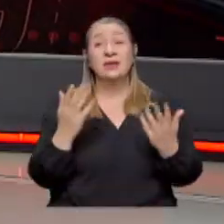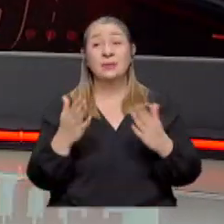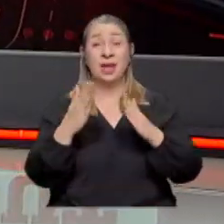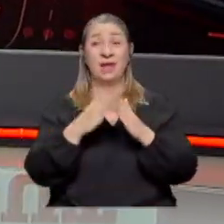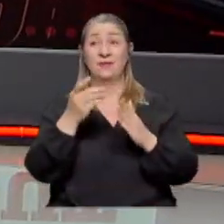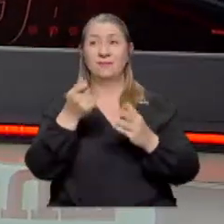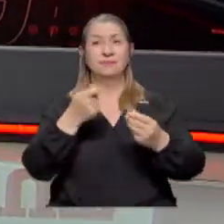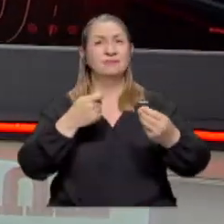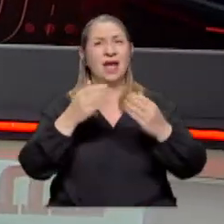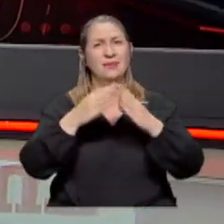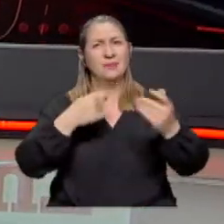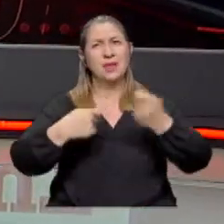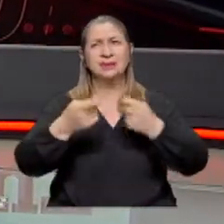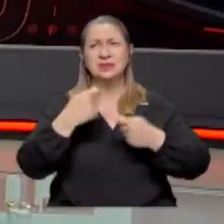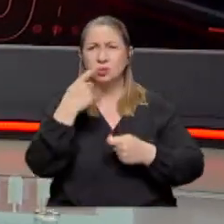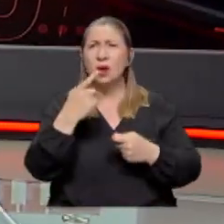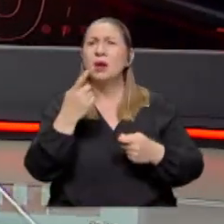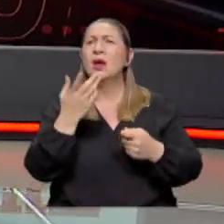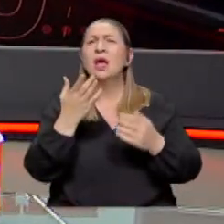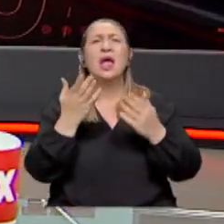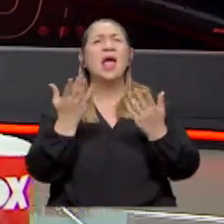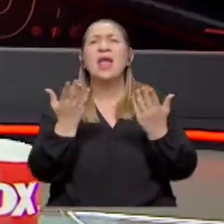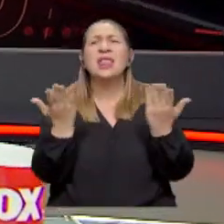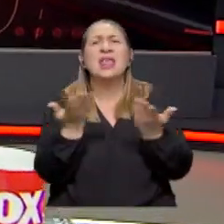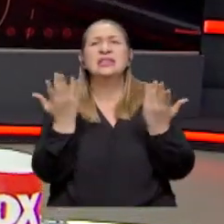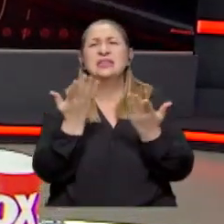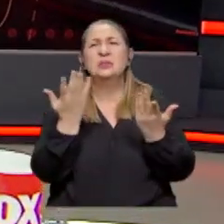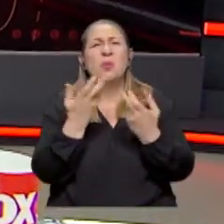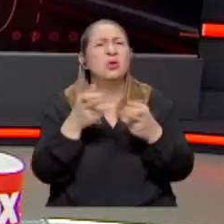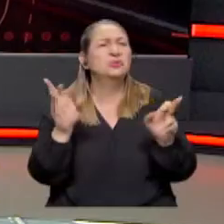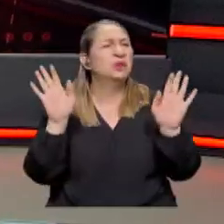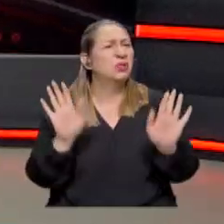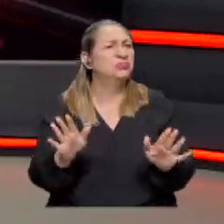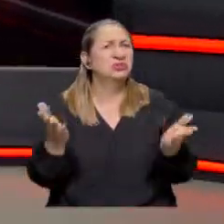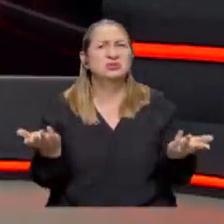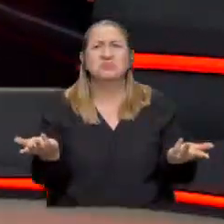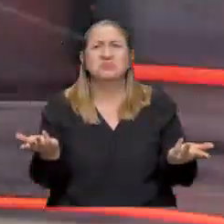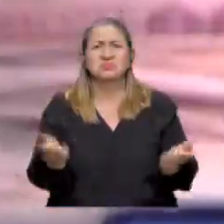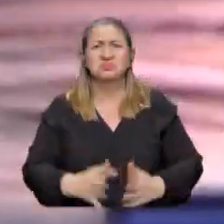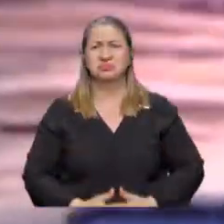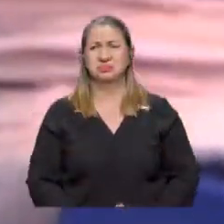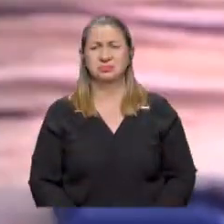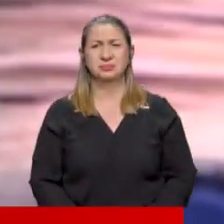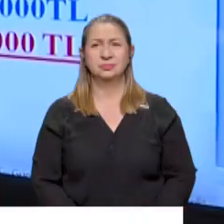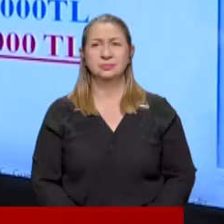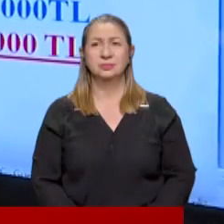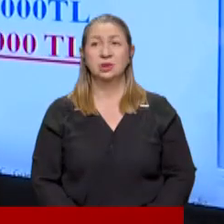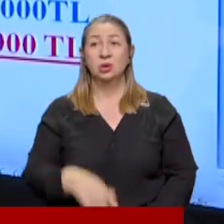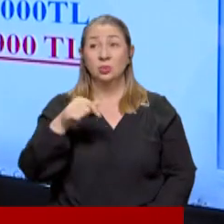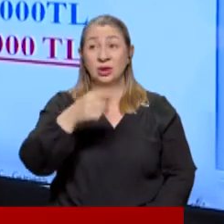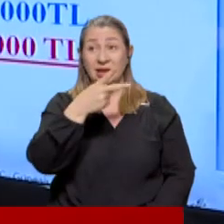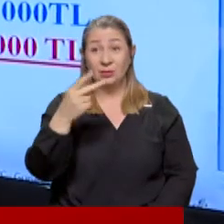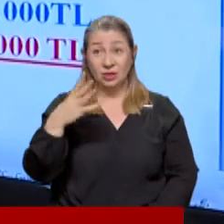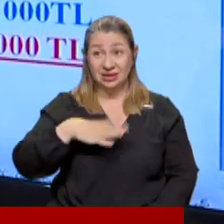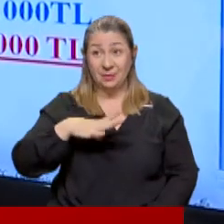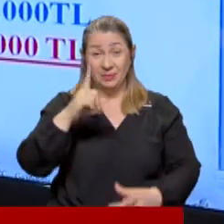ve konut piyasası demişken Bir bakalım konut piyasasına nasıl da başıboş Selam bugün